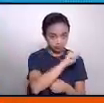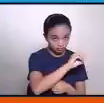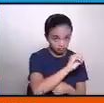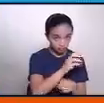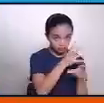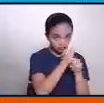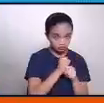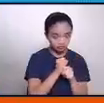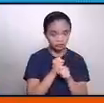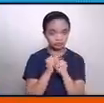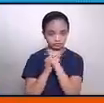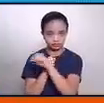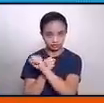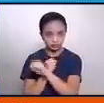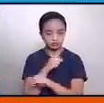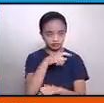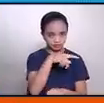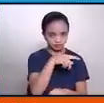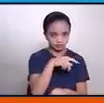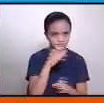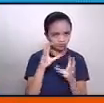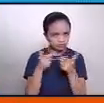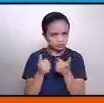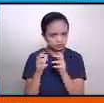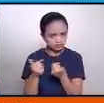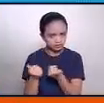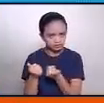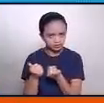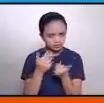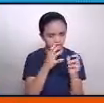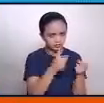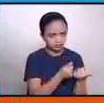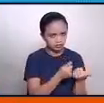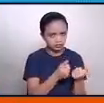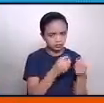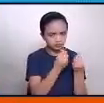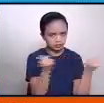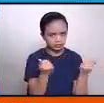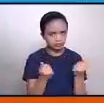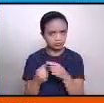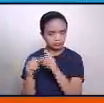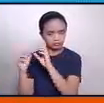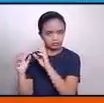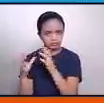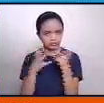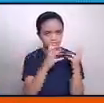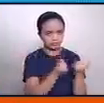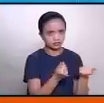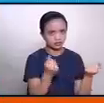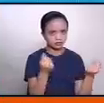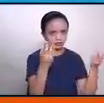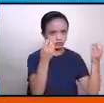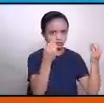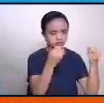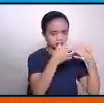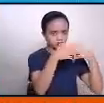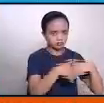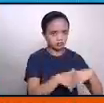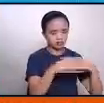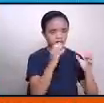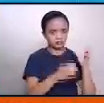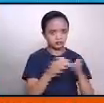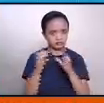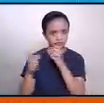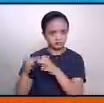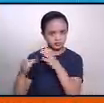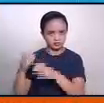ang kinuha mo? Opo. To kasi, represent you? Opo. Paano na-dismiss? Hindi ko po alam. Yun po yung tanong ko sa kanila, bakit na-dismiss? Eh wala pa naman po yun, ano, hindi pa